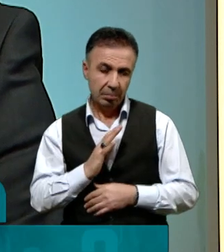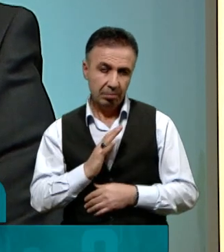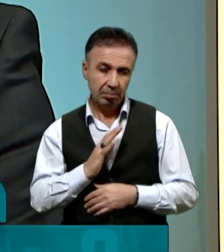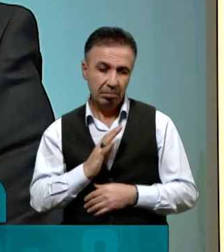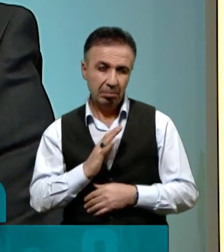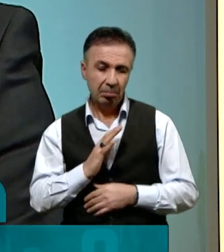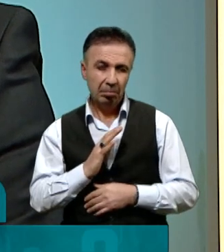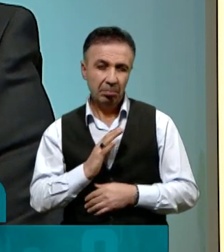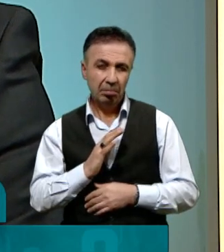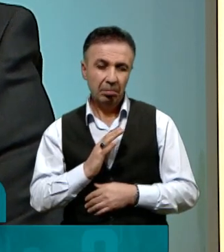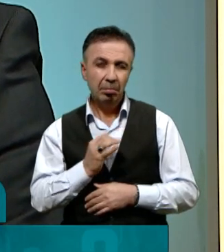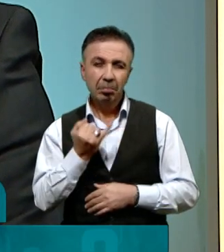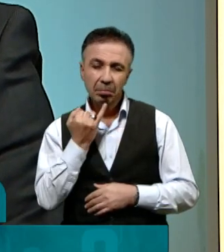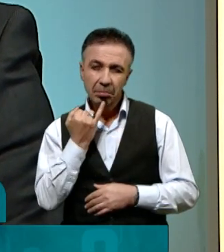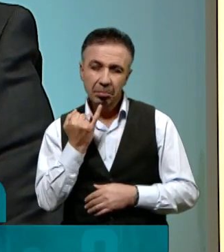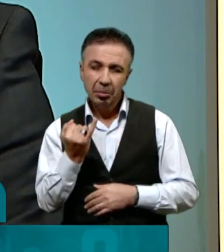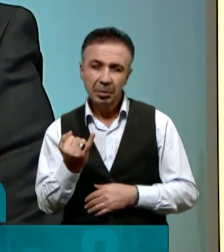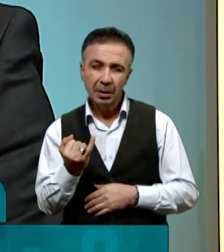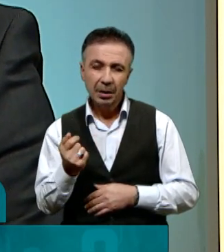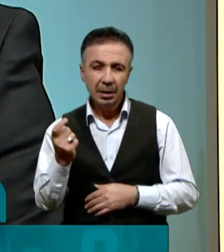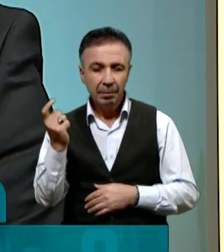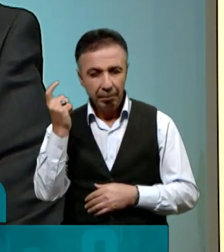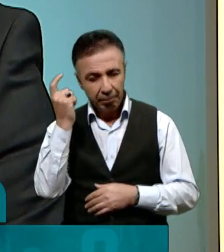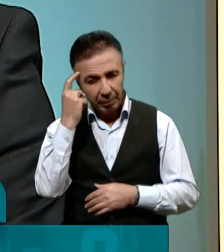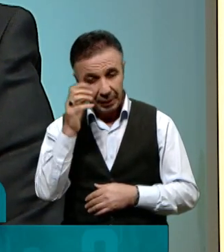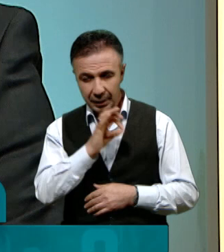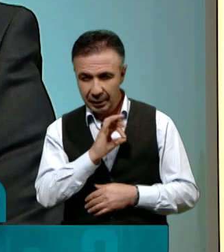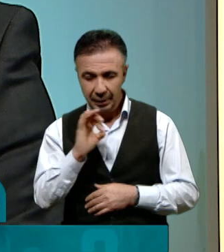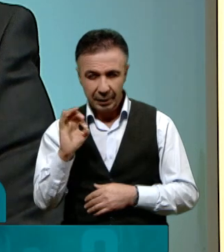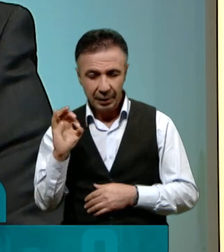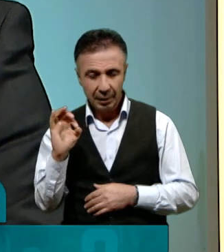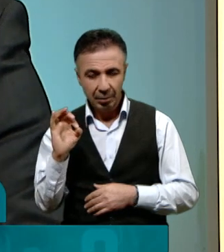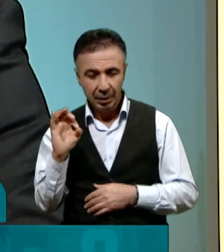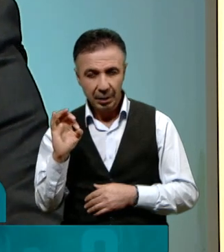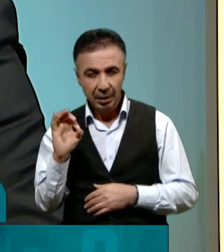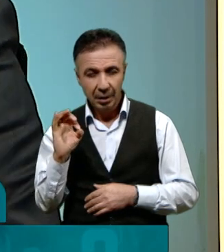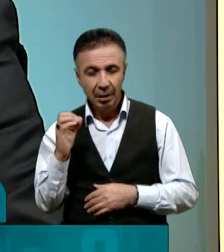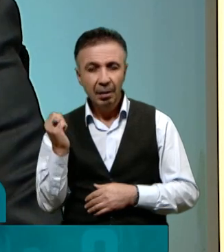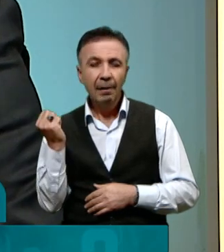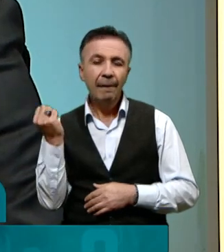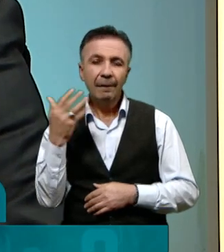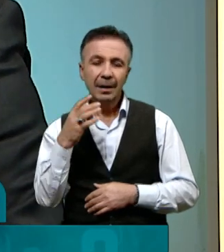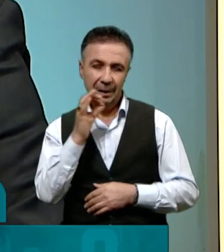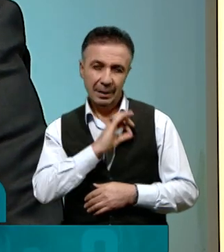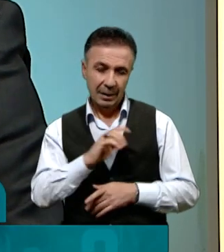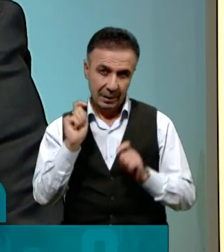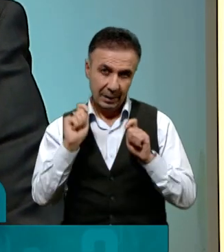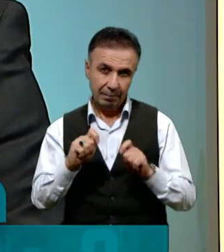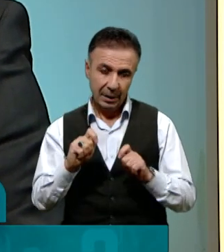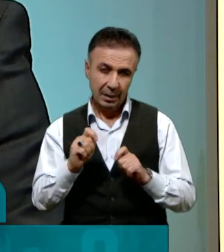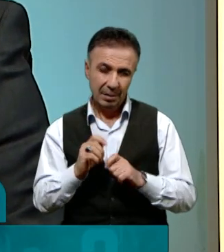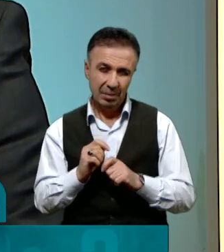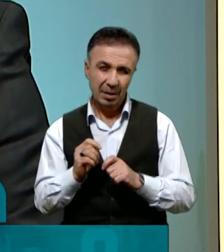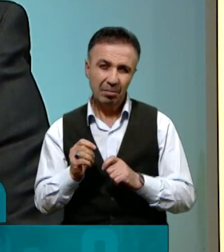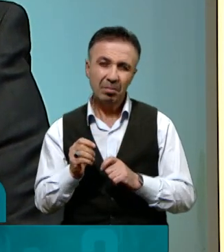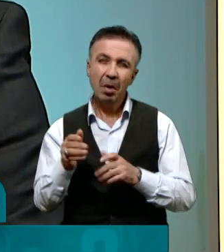müşterinin ondan sonra bilgisizliğini ne yapmak? Kullanmak. Fazla kâr elde etmek. Bu tür şeyler, stokçuluk.